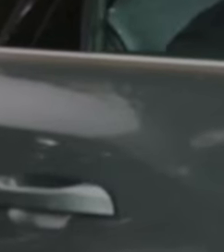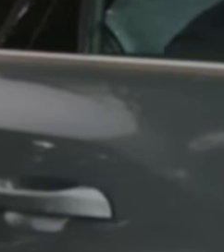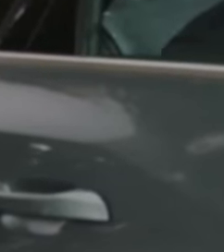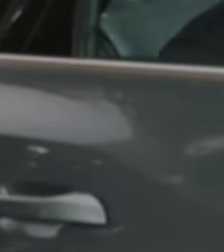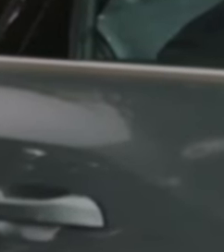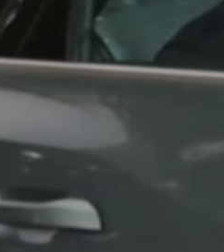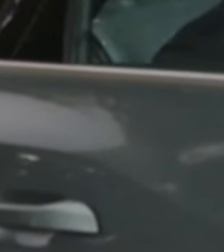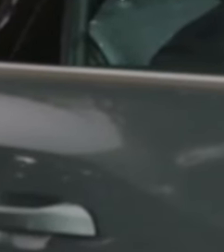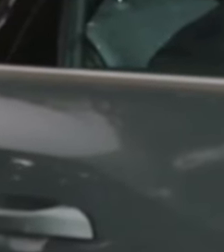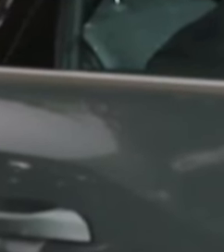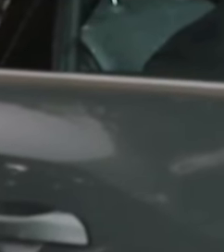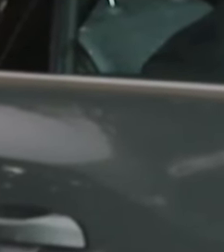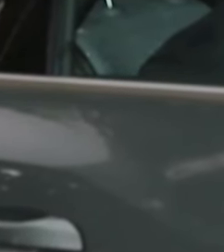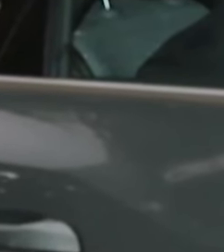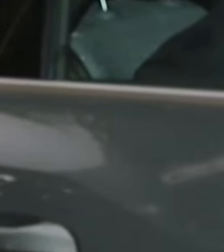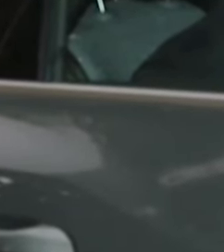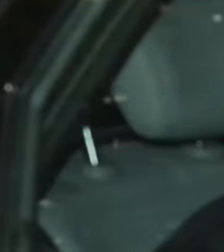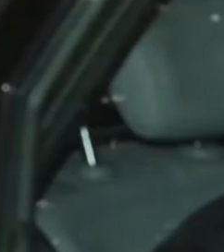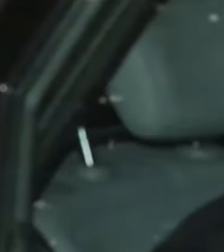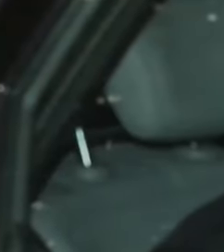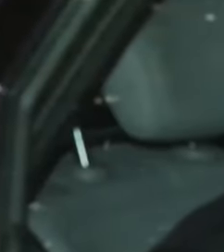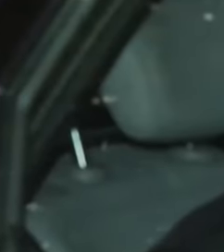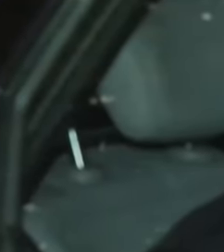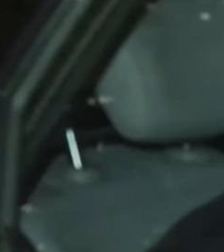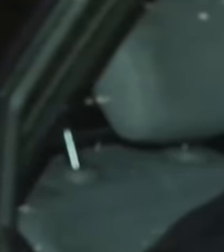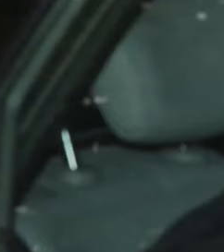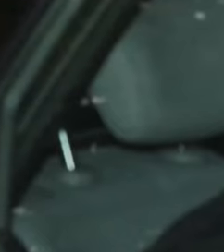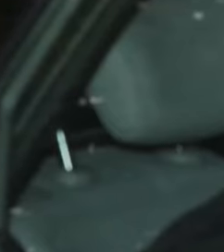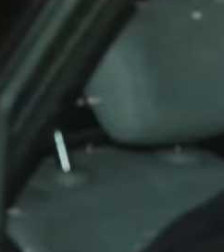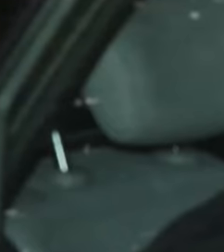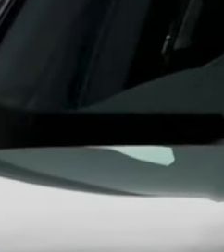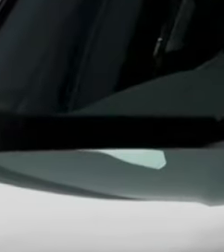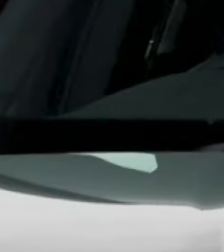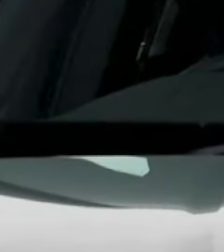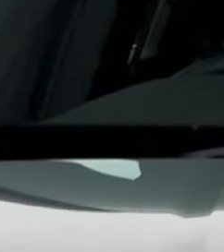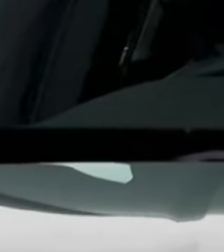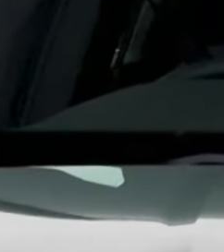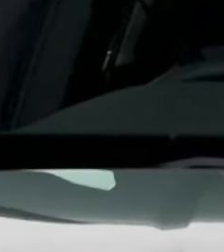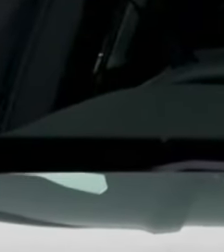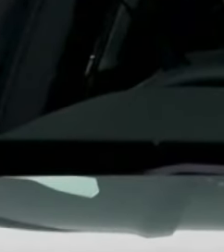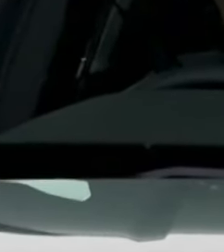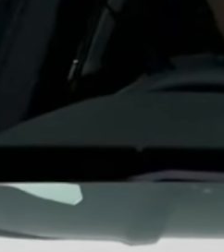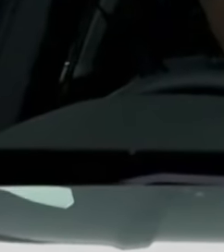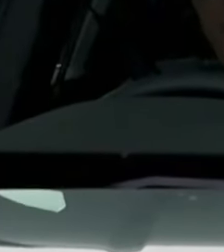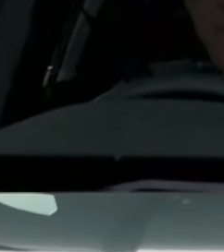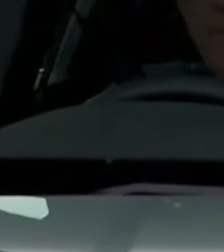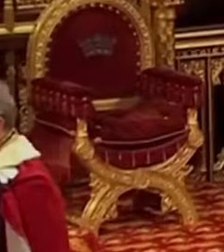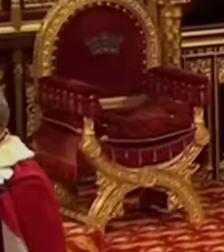Αφού θρύνησε μαζί με τα υπόλοιπα μέλη της οικογένειάς του, ο Κάρολος φεύγει από τον Μπαλμόραλ, συνοδεία της συζύγου του